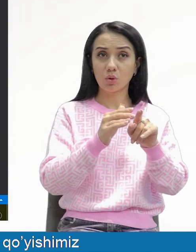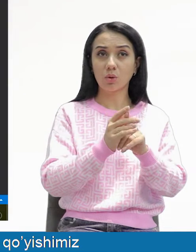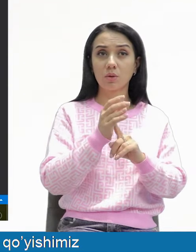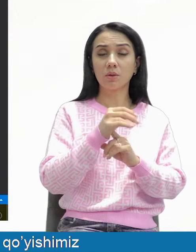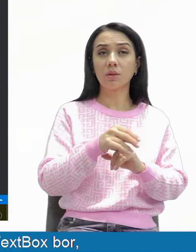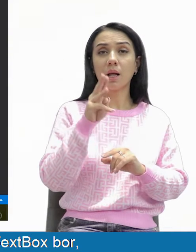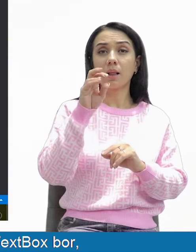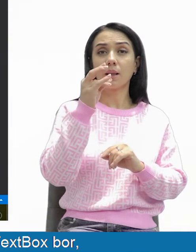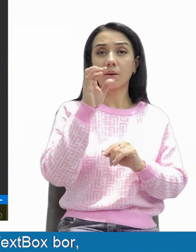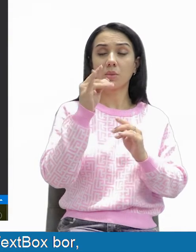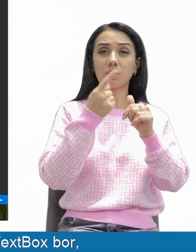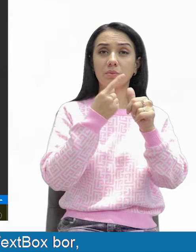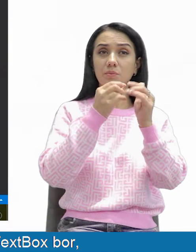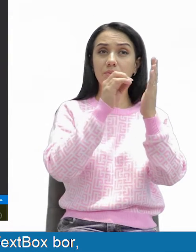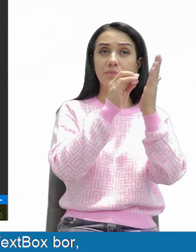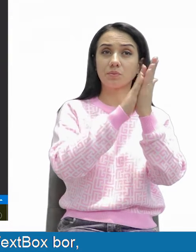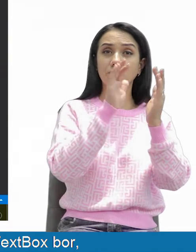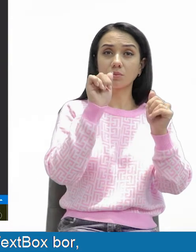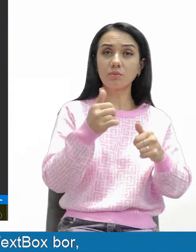ham label qo'yishimiz mumkin mana.